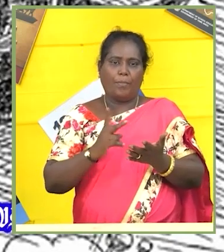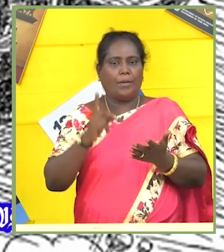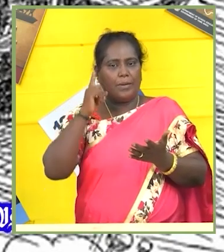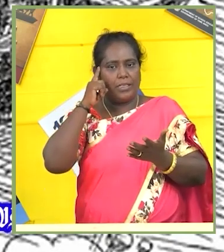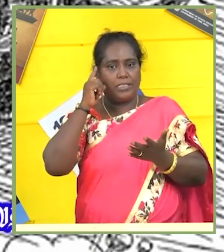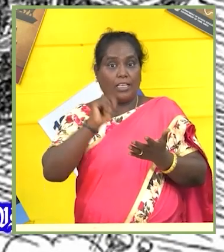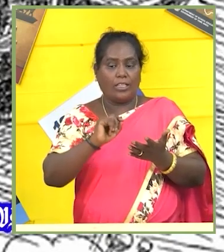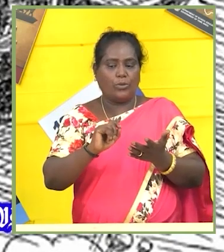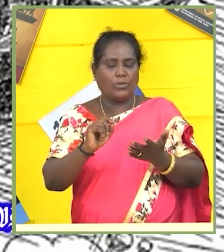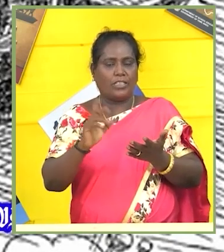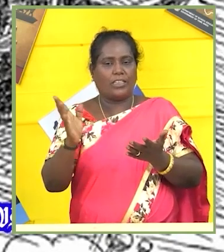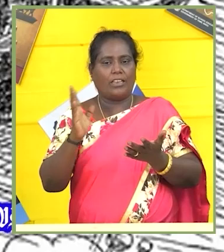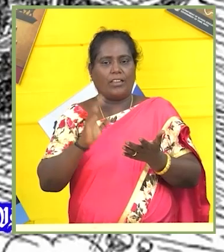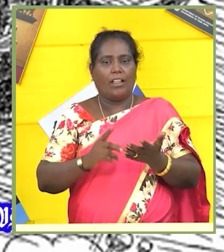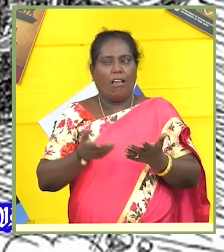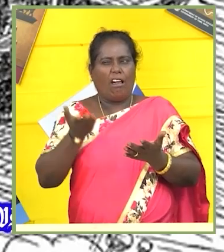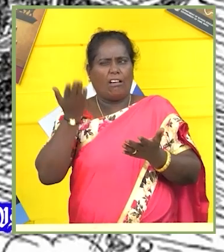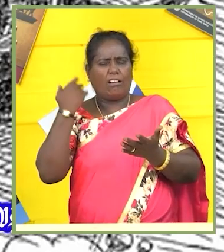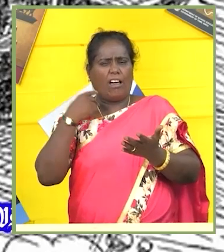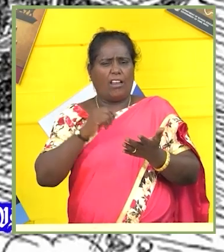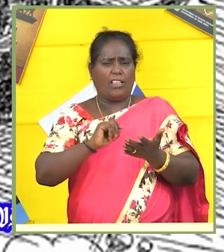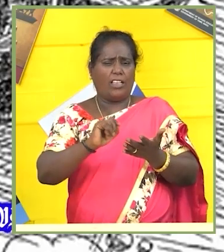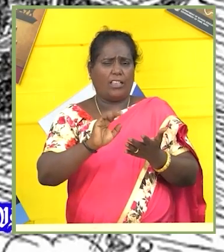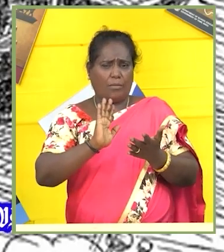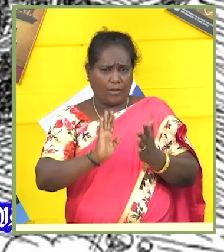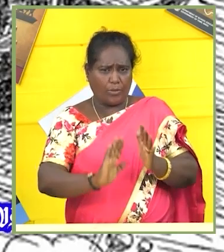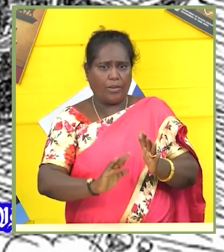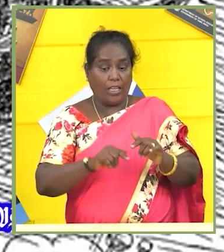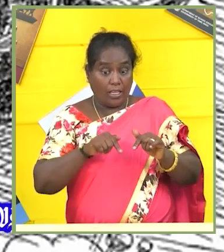கூப்பா ராஜகோபாலரின் வீரம்மாளின் காளை நூலிலும்,